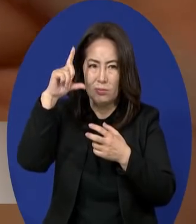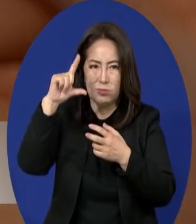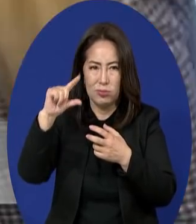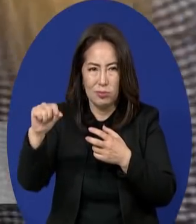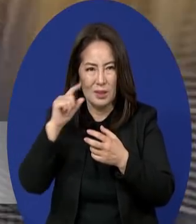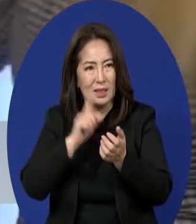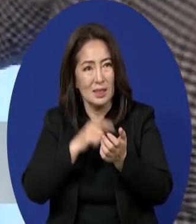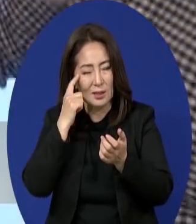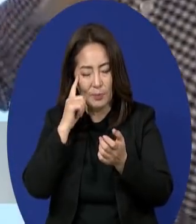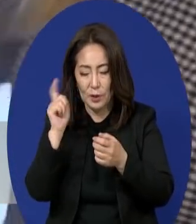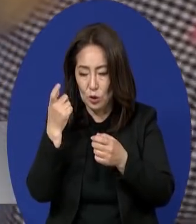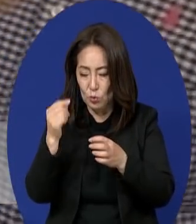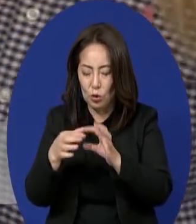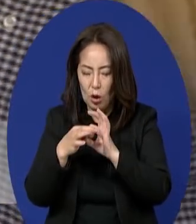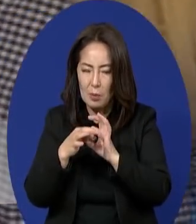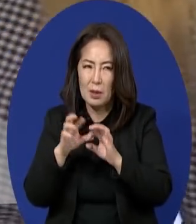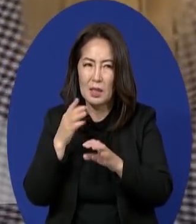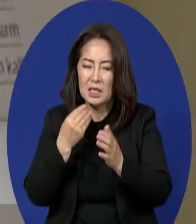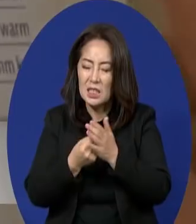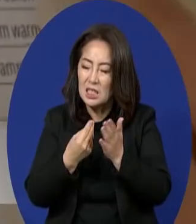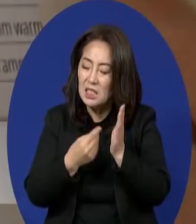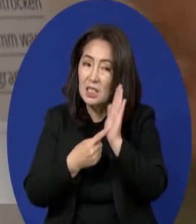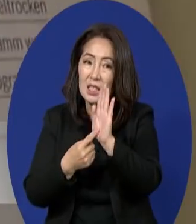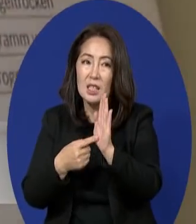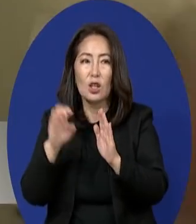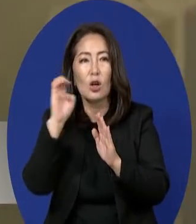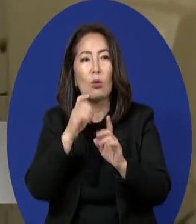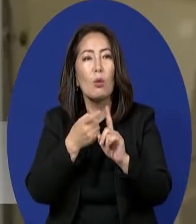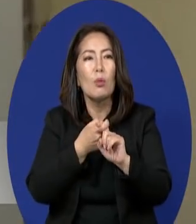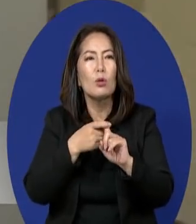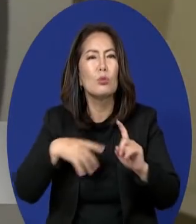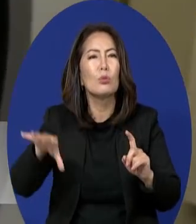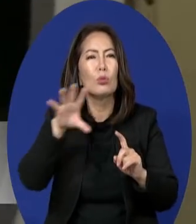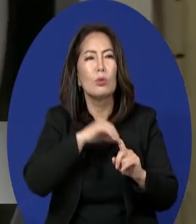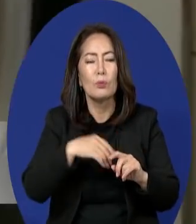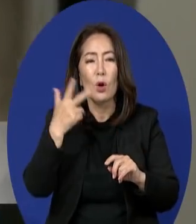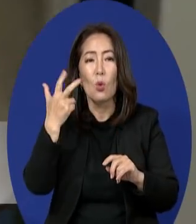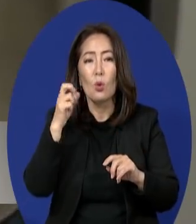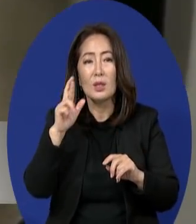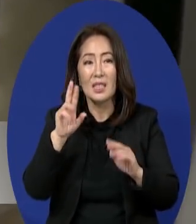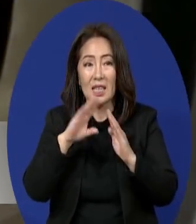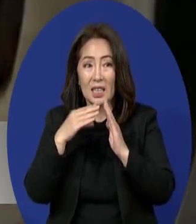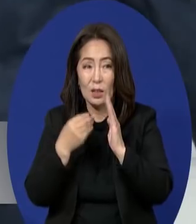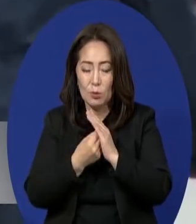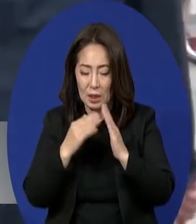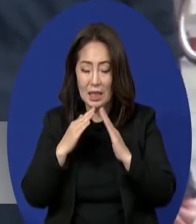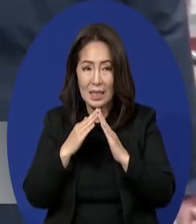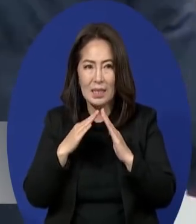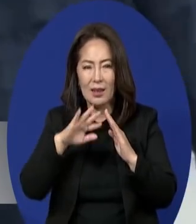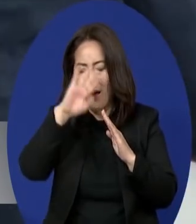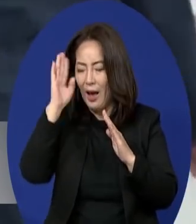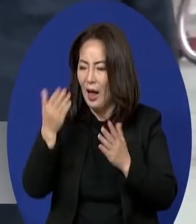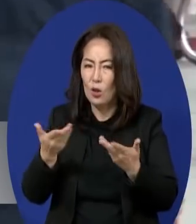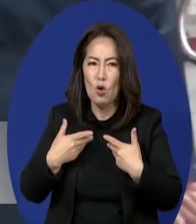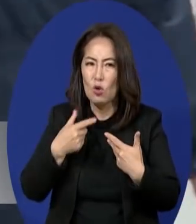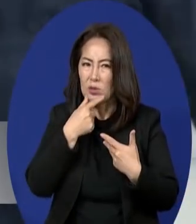энэ хямралаас үүдэж байдал хүндэрч байгаа ганцхан жишээ одоогоор Европын холбооны хэмжээнд 3 сая гаруй айл өрх гэр орондоо халаалт авч